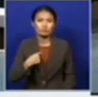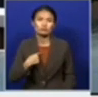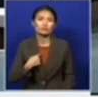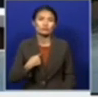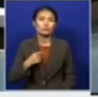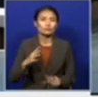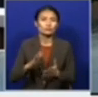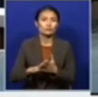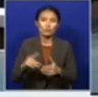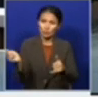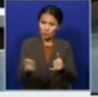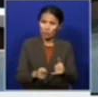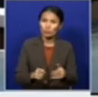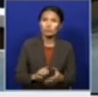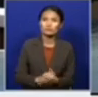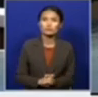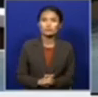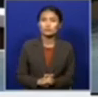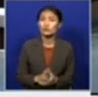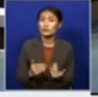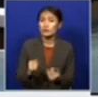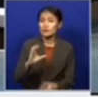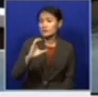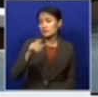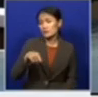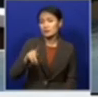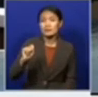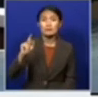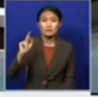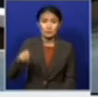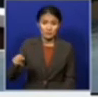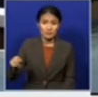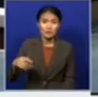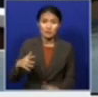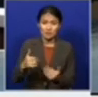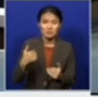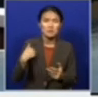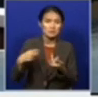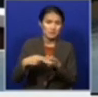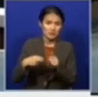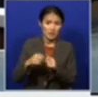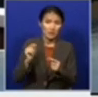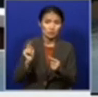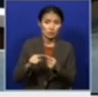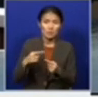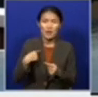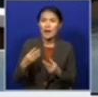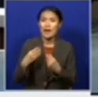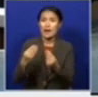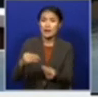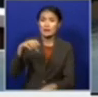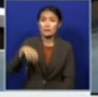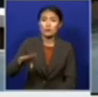จะเช็คบิลรัฐบาลหากรัฐบาลไม่สามารถที่จะดำเนินการได้ตามที่สัญญาไว้กับประชาชน